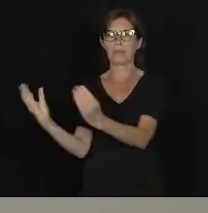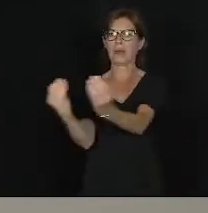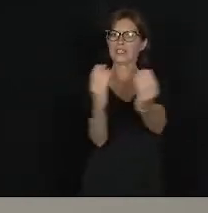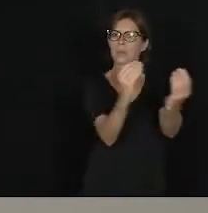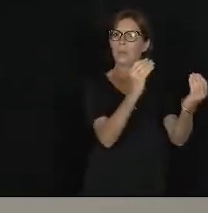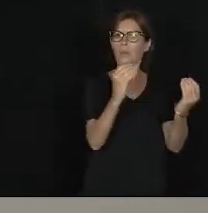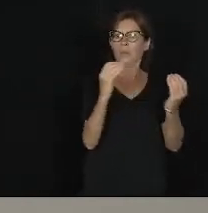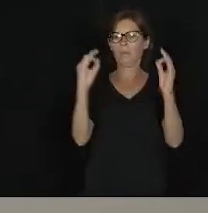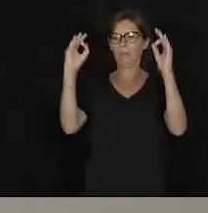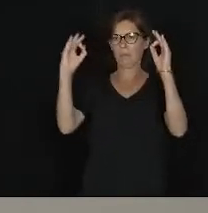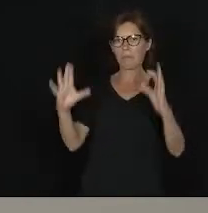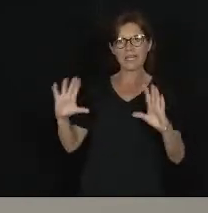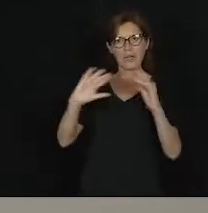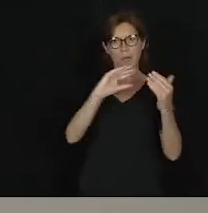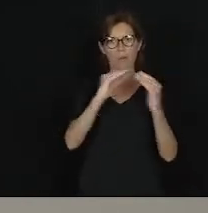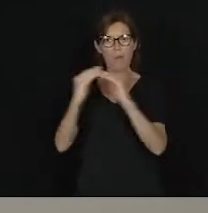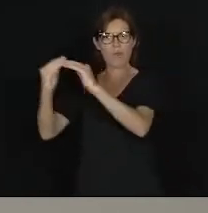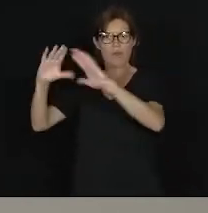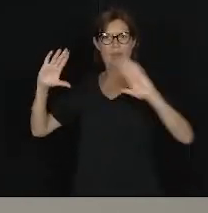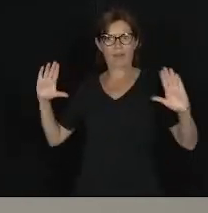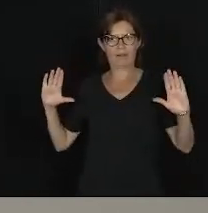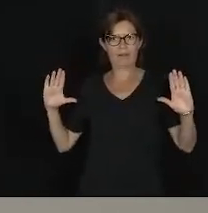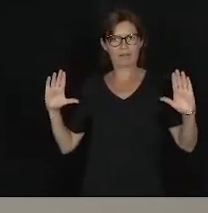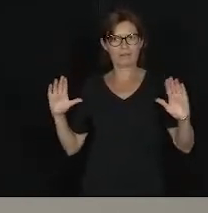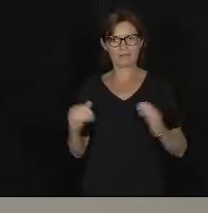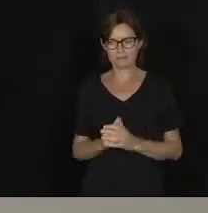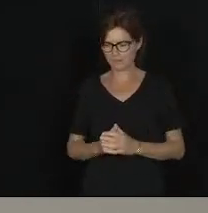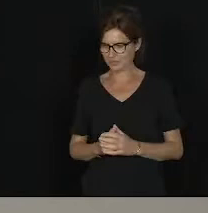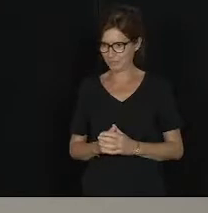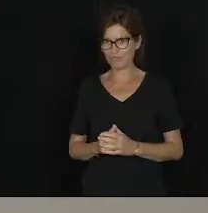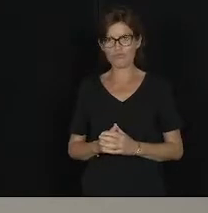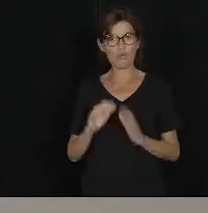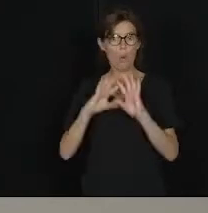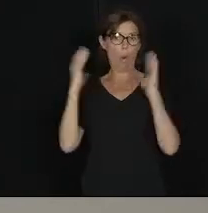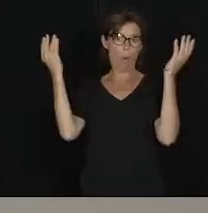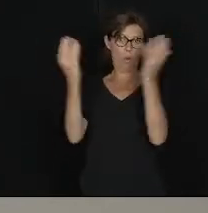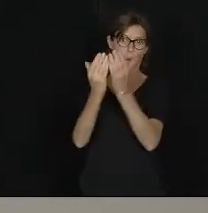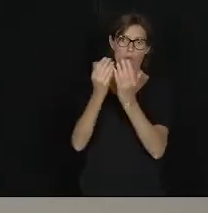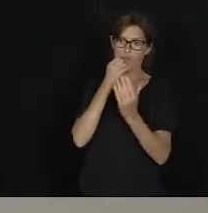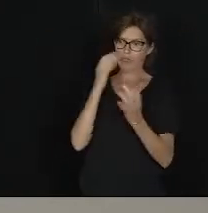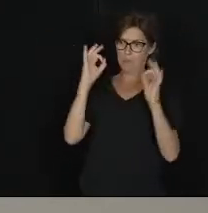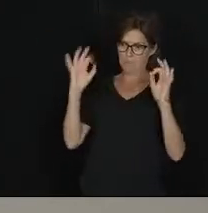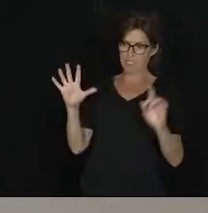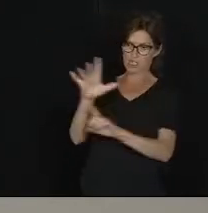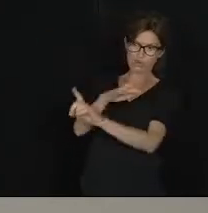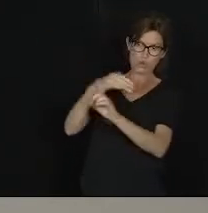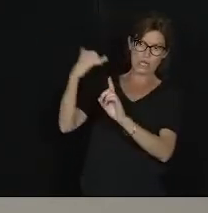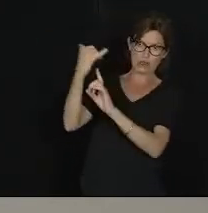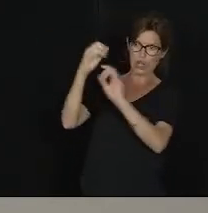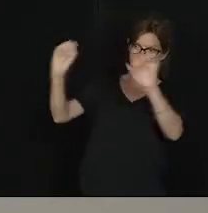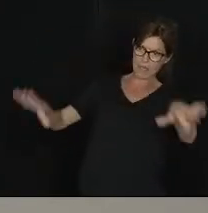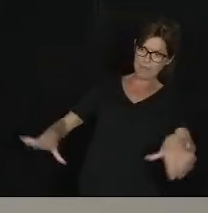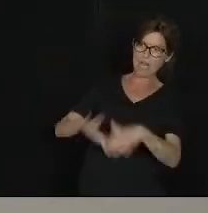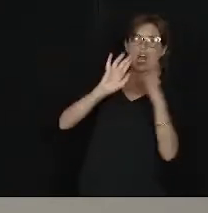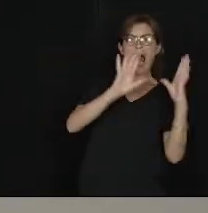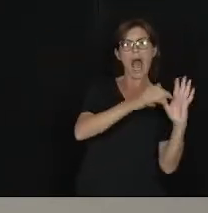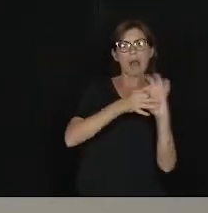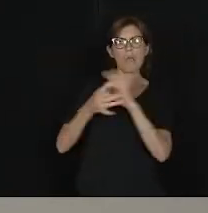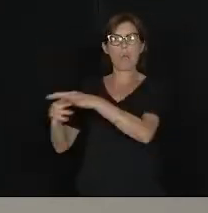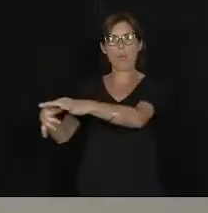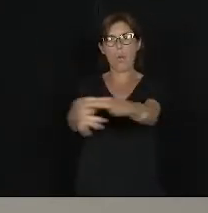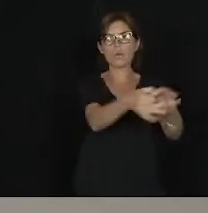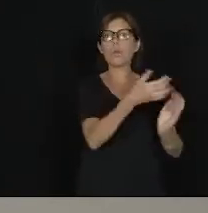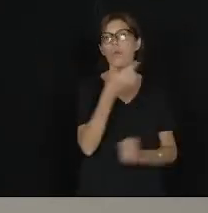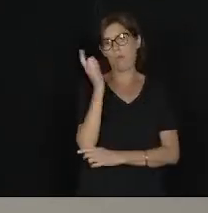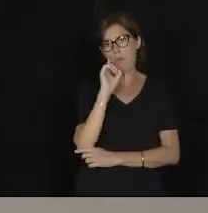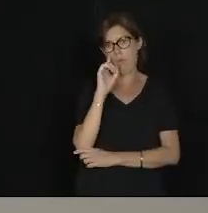les grandes tendances à la conflictualité telles que la lutte de classe. En gros, la société, la Volksgemeinschaft, c'est une société harmonieuse parce que c'est une société dans